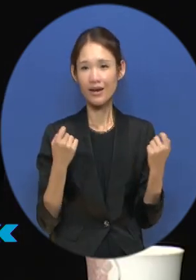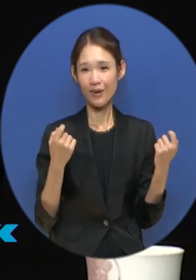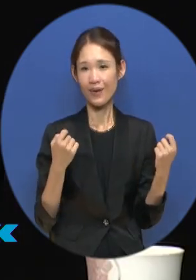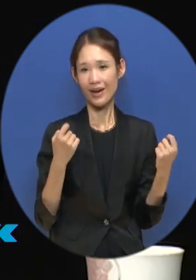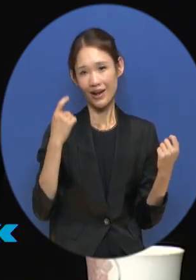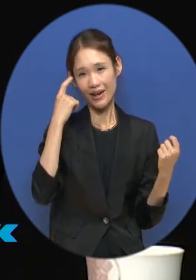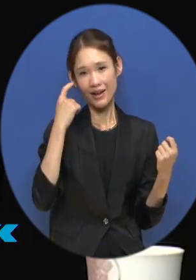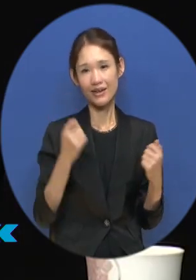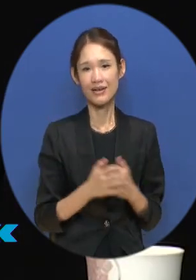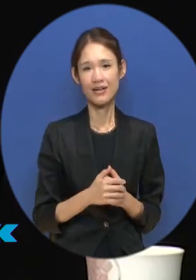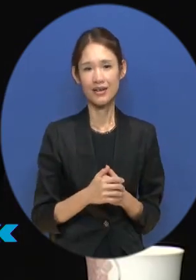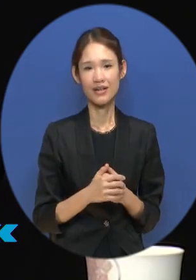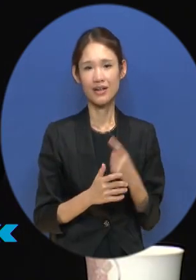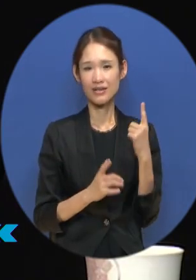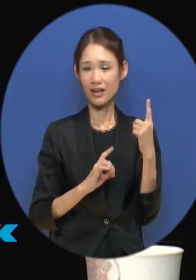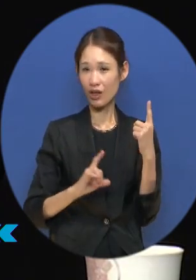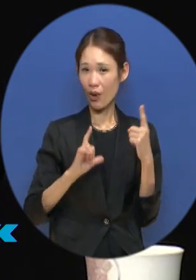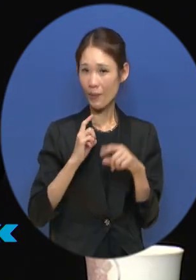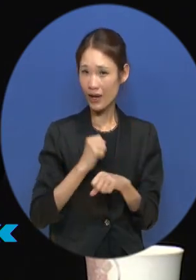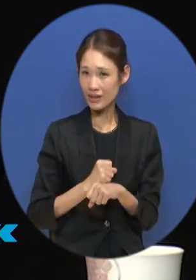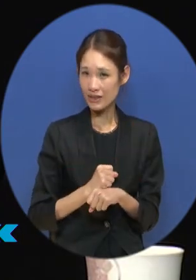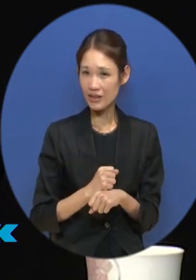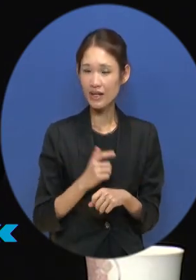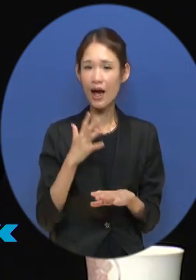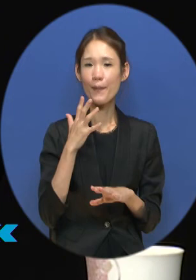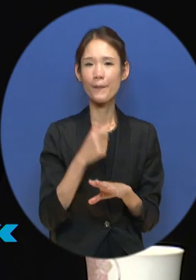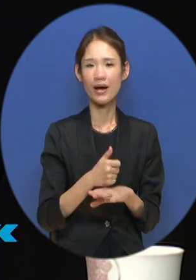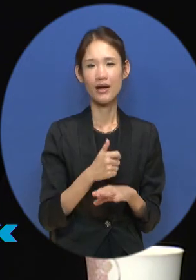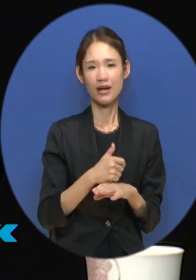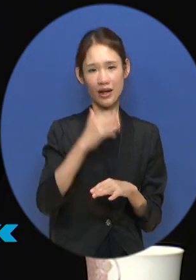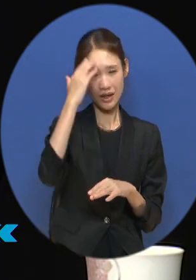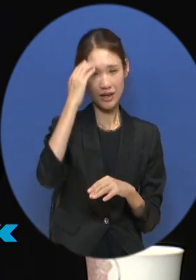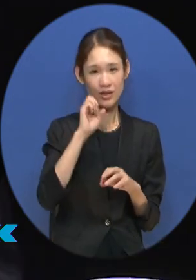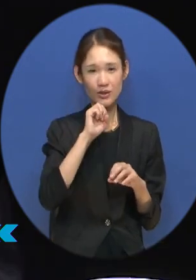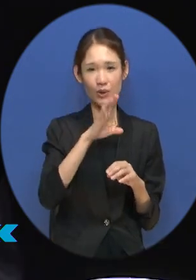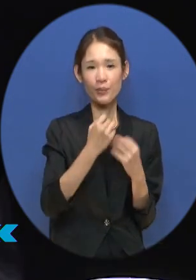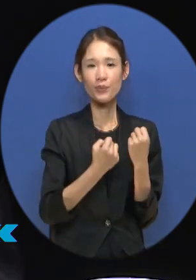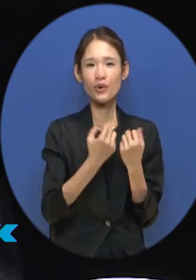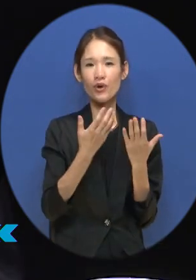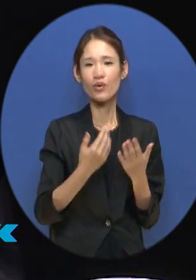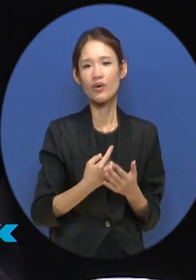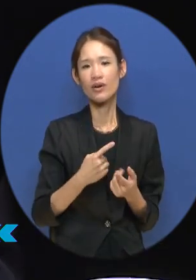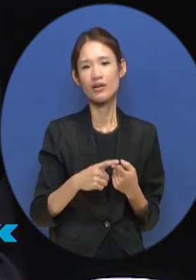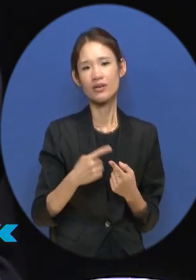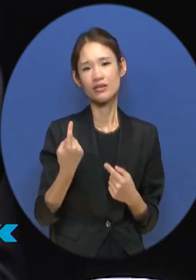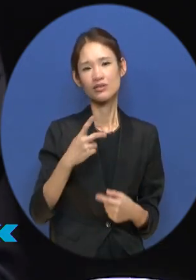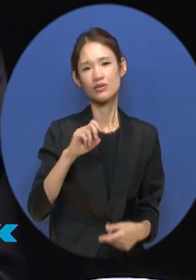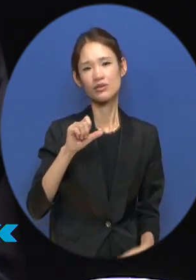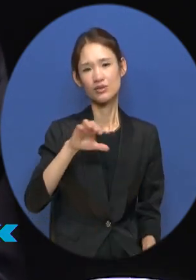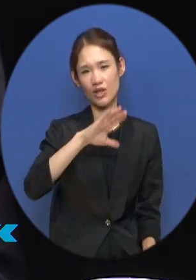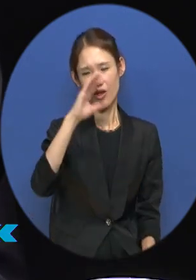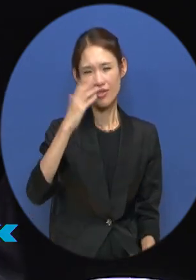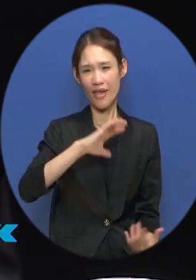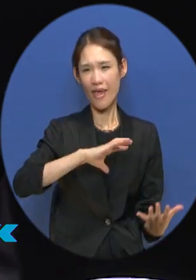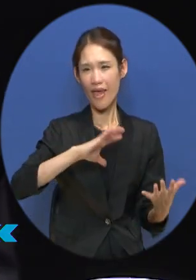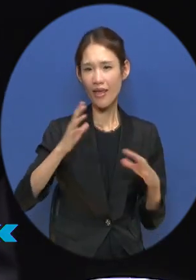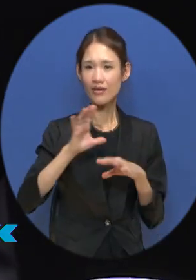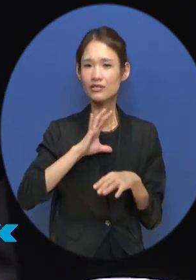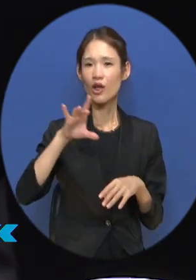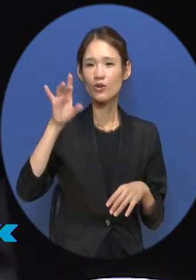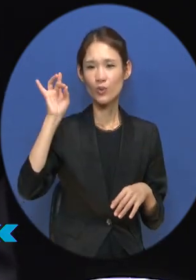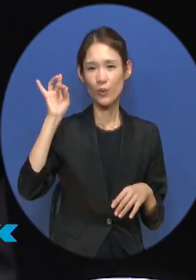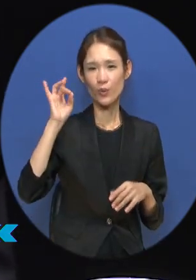듭니다. 그리고 또 하나 마지막으로는 지금 이제 우리나라가 아까 말씀하신 대로 2015년도에 전 세계 최초로